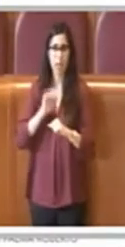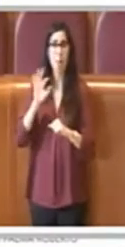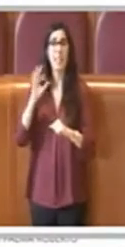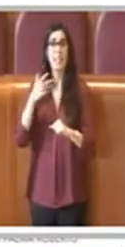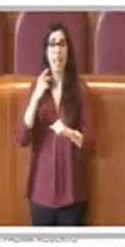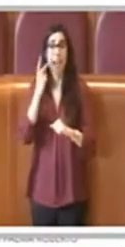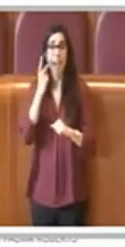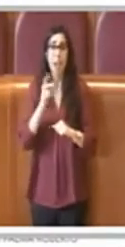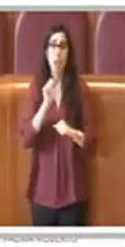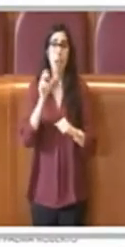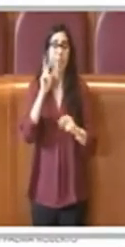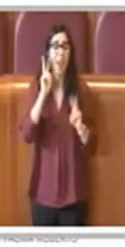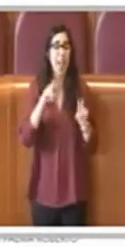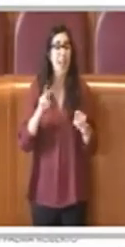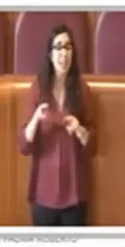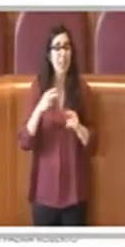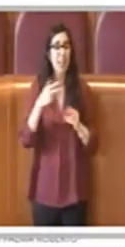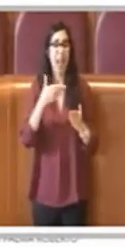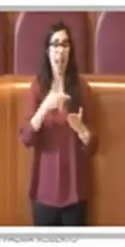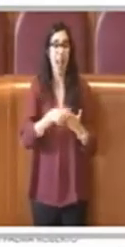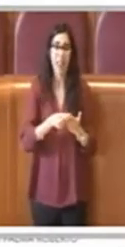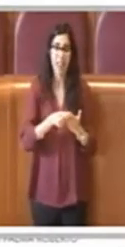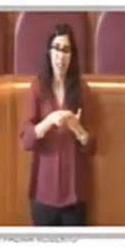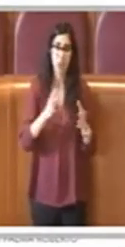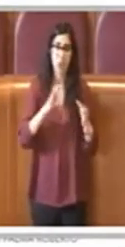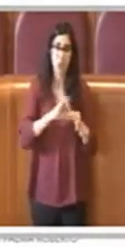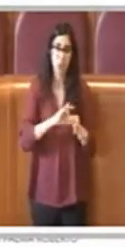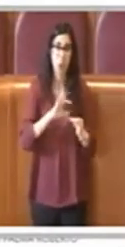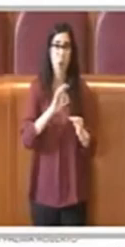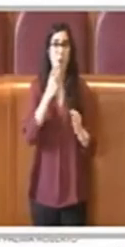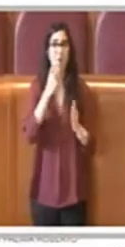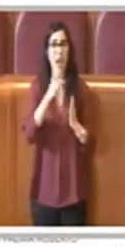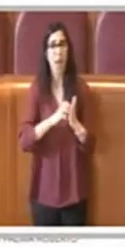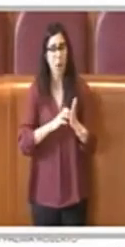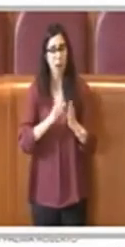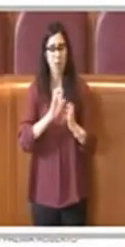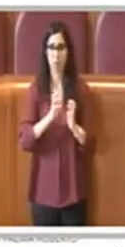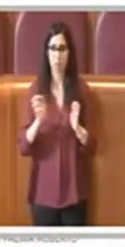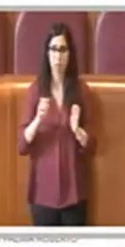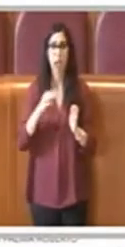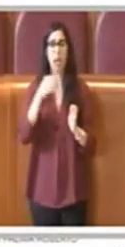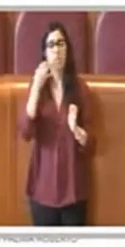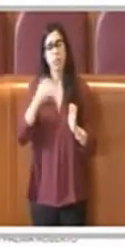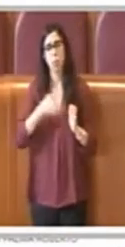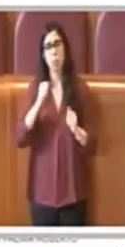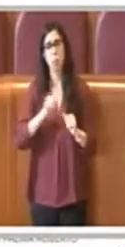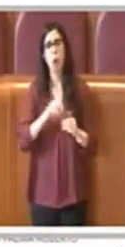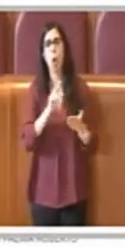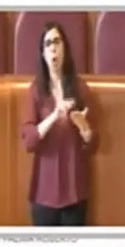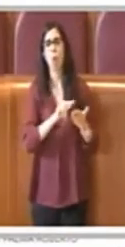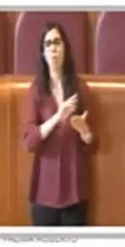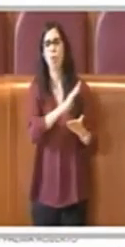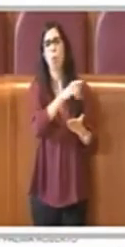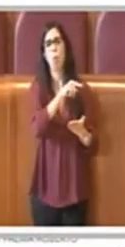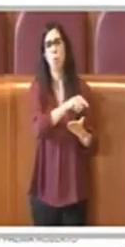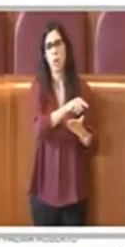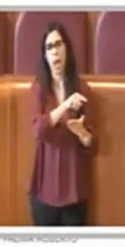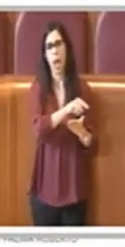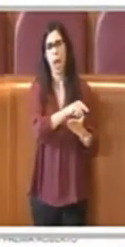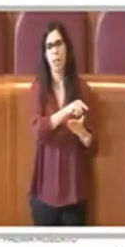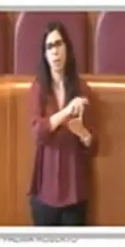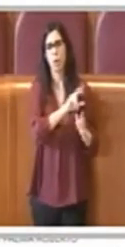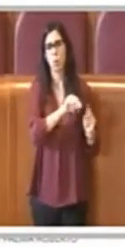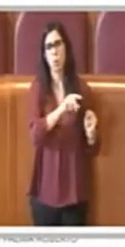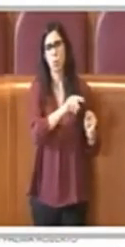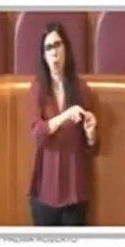di adesioni, verbalizzazioni, eccetera, sicuramente può essere messo anche in capo ad un ufficio che non ha una stretta competenza con